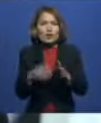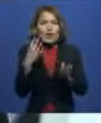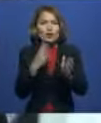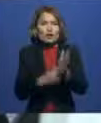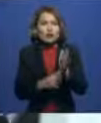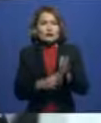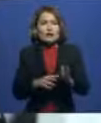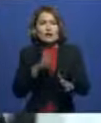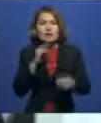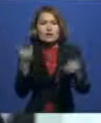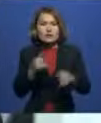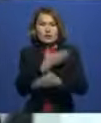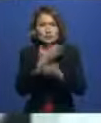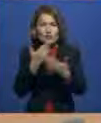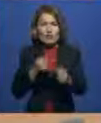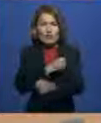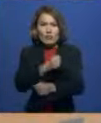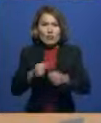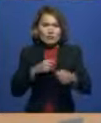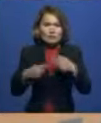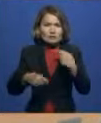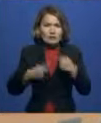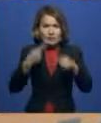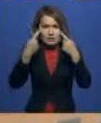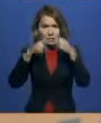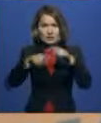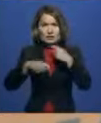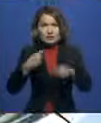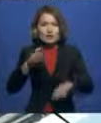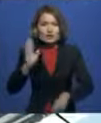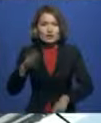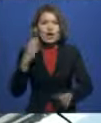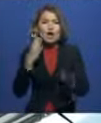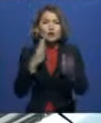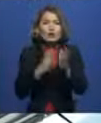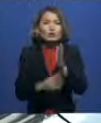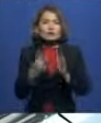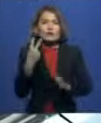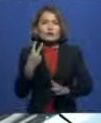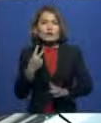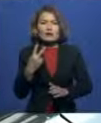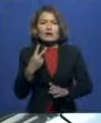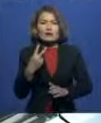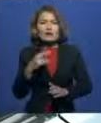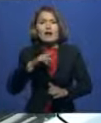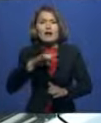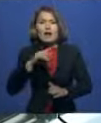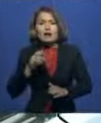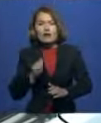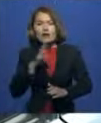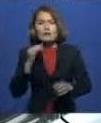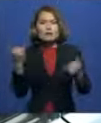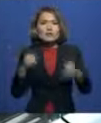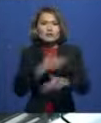да ақшадан қалтадан ұрады дегенде. 92-ні бермей жатыр ғой, өпшім. Барсаң любой